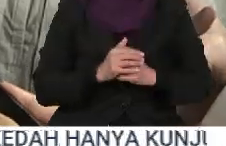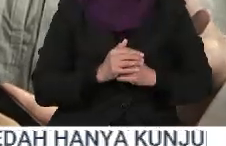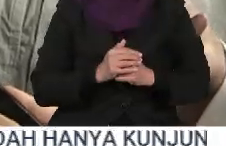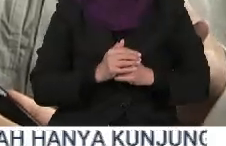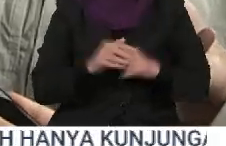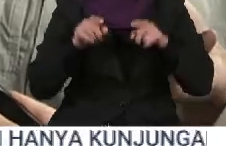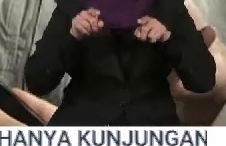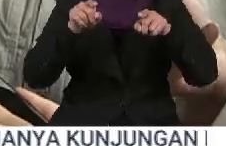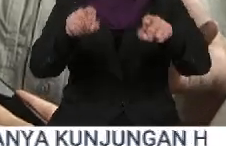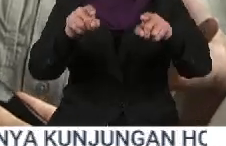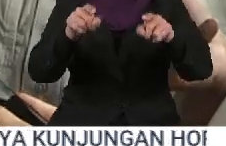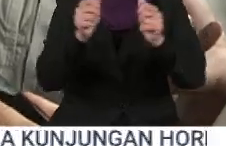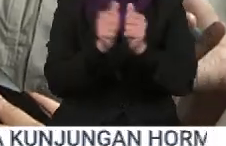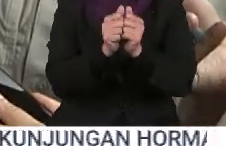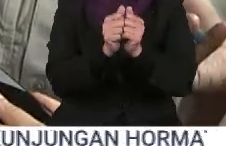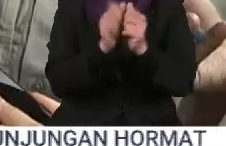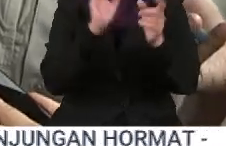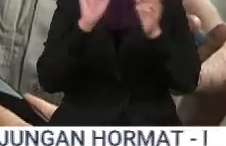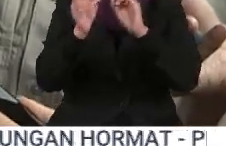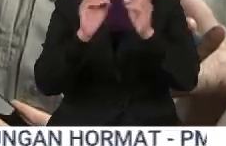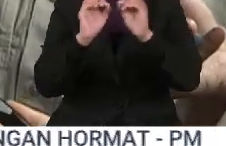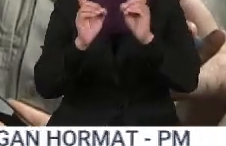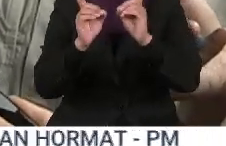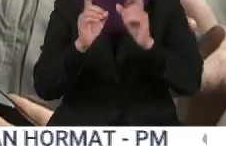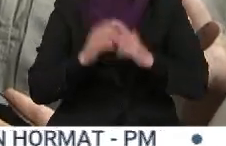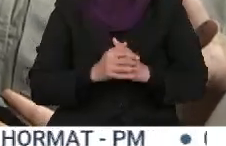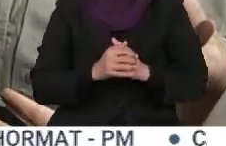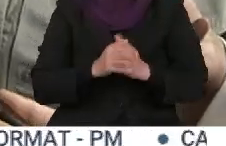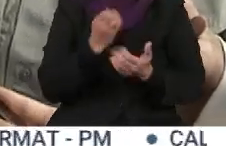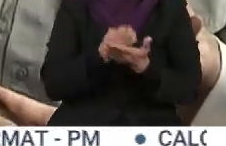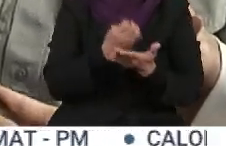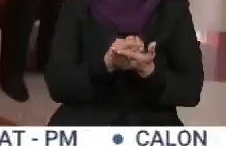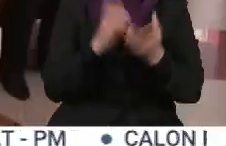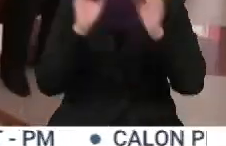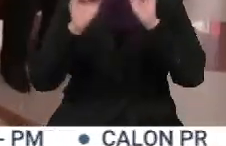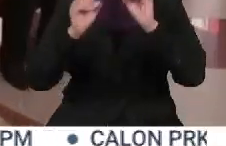yang seiring dengan pertumbuhan bagi sektor ekonomi digital.